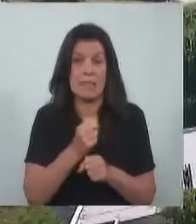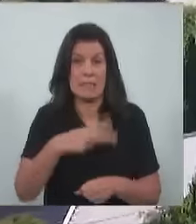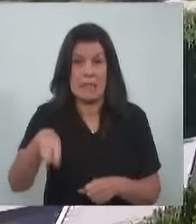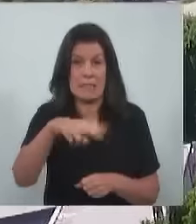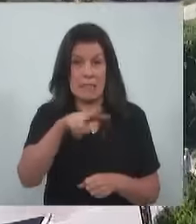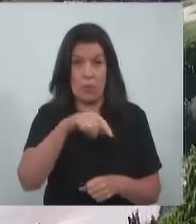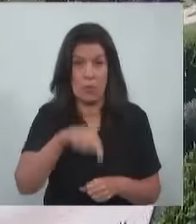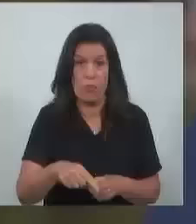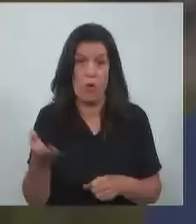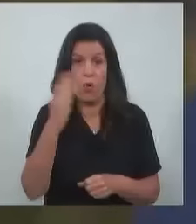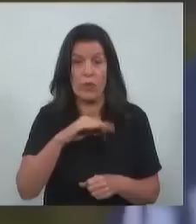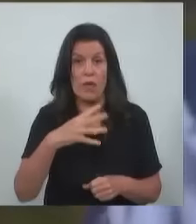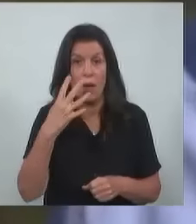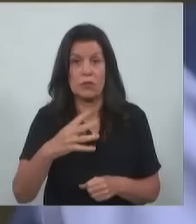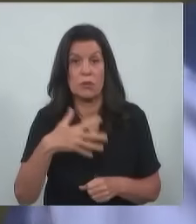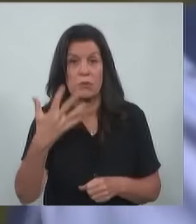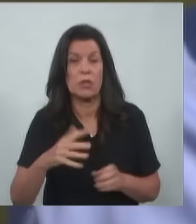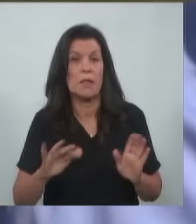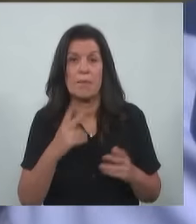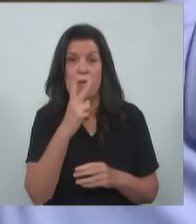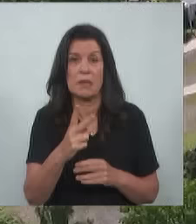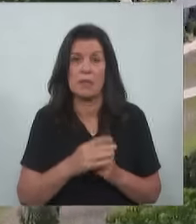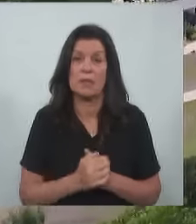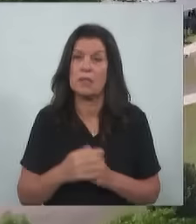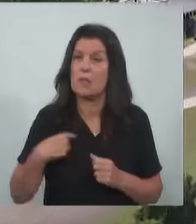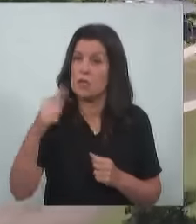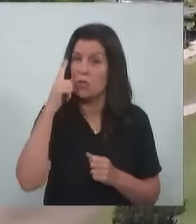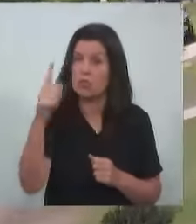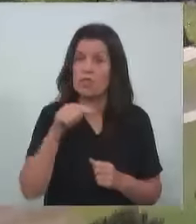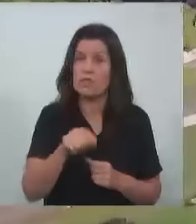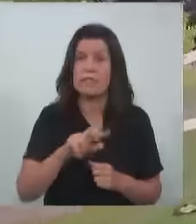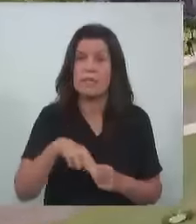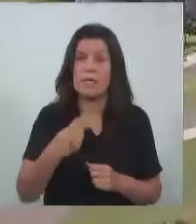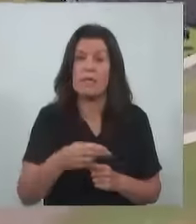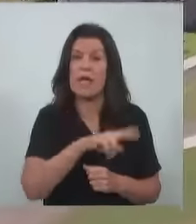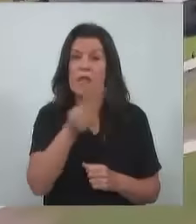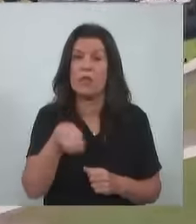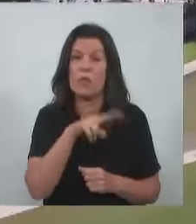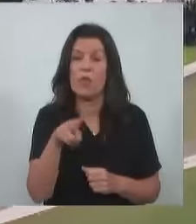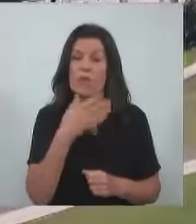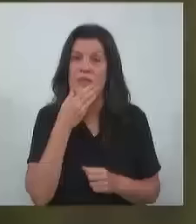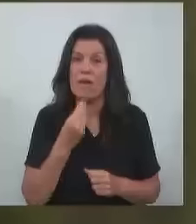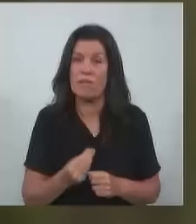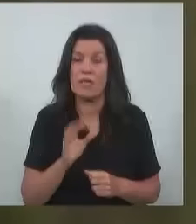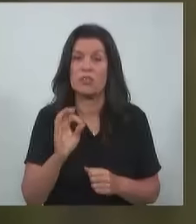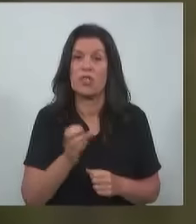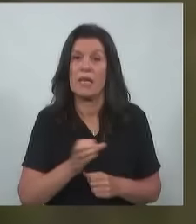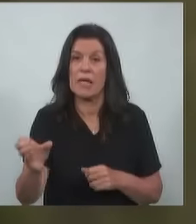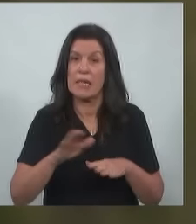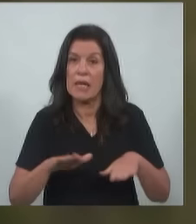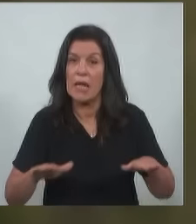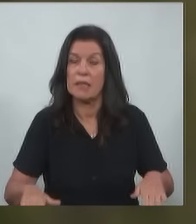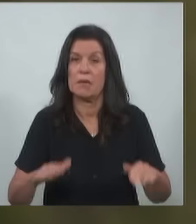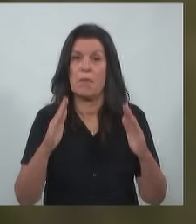5 שנים, מה נראה שם לדעתך? אני חושב שזה יהיה נוף יפהפה של גני ילדים, בתים חדשים. מאוכלסים?